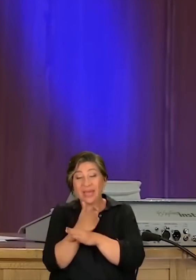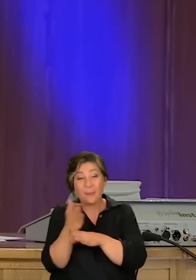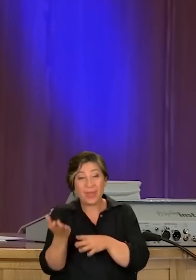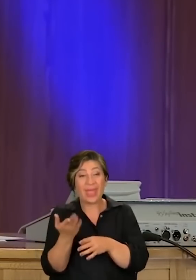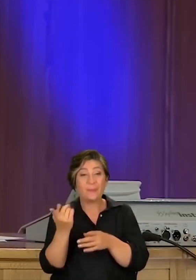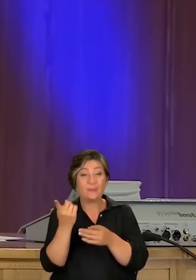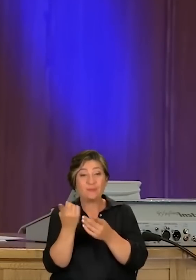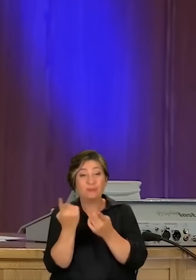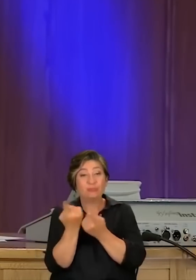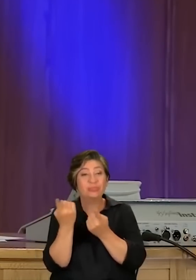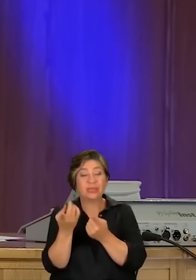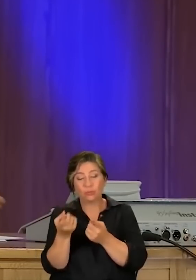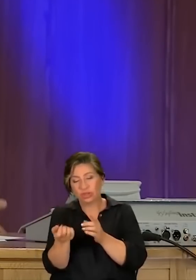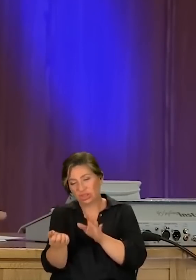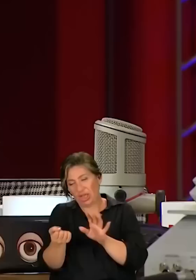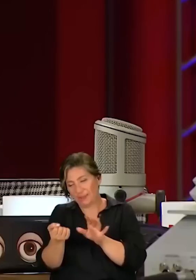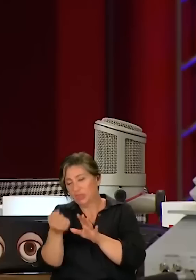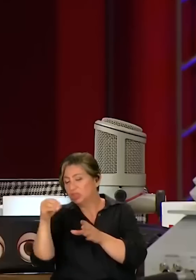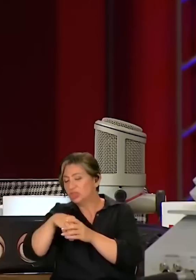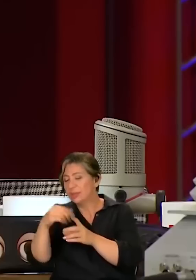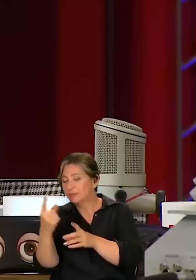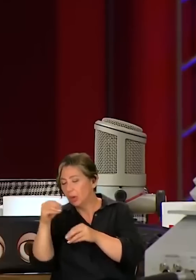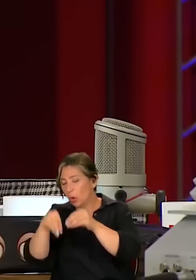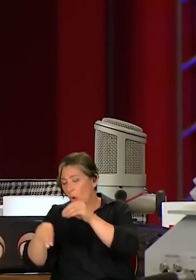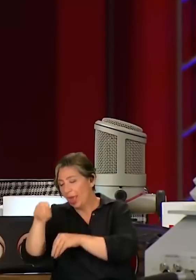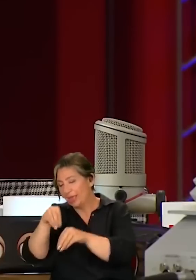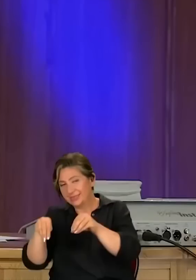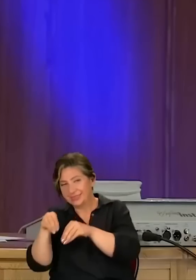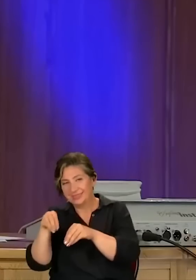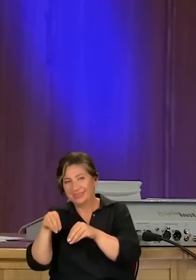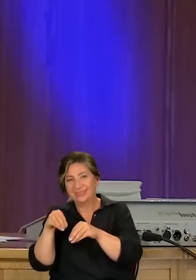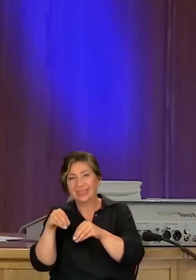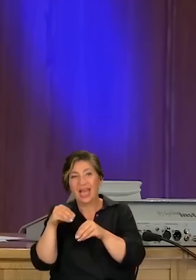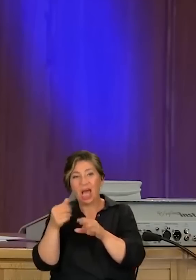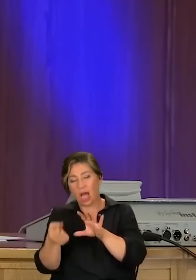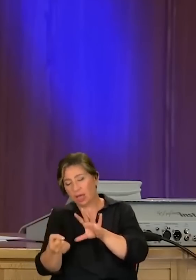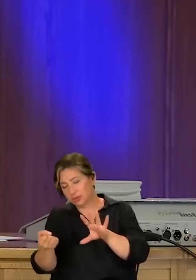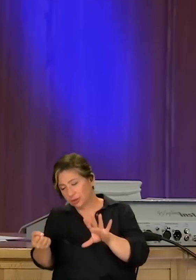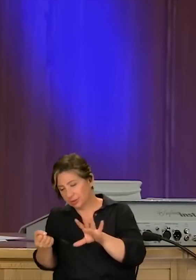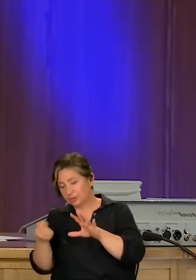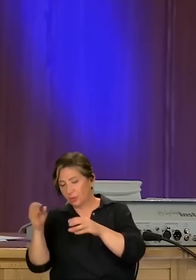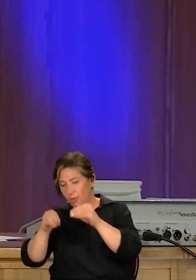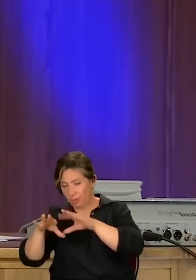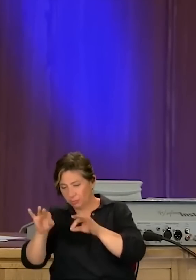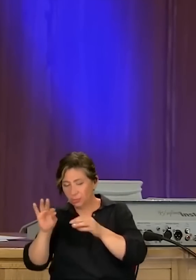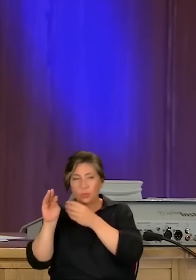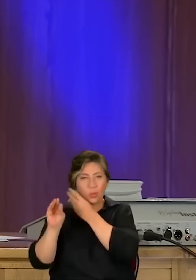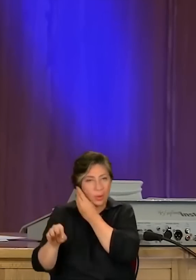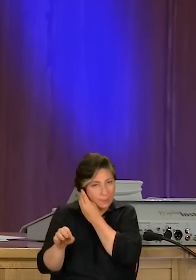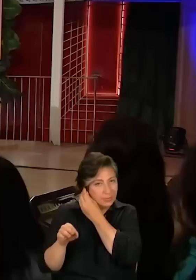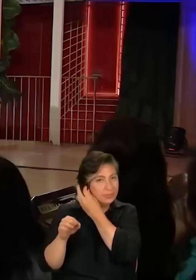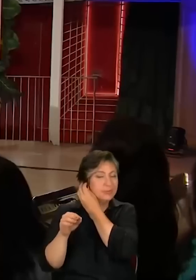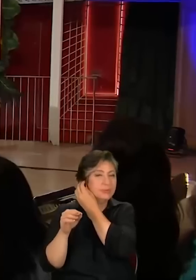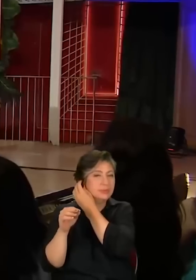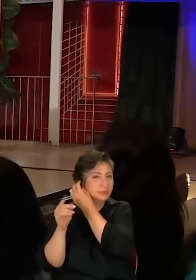bir aparattır. Çekmece, içine bir şey koyarız ve açarız, kapatırız. Bir işe